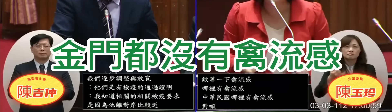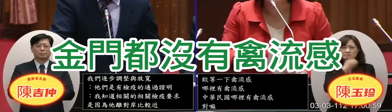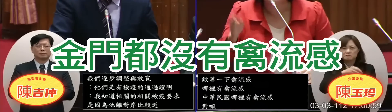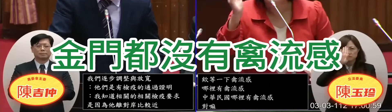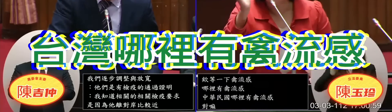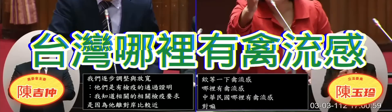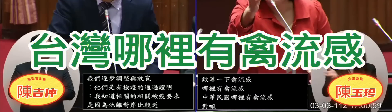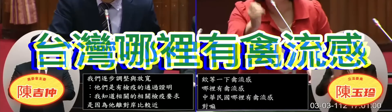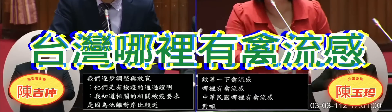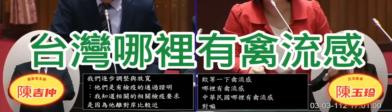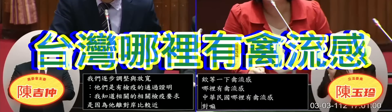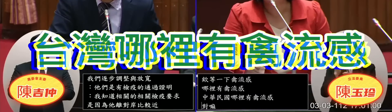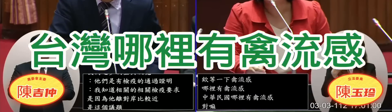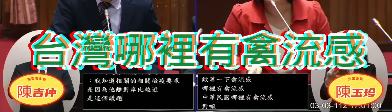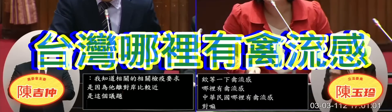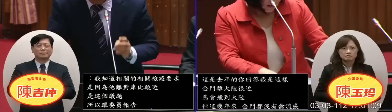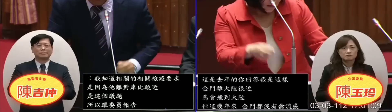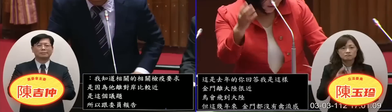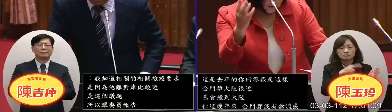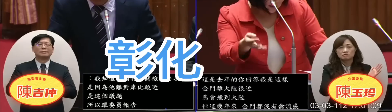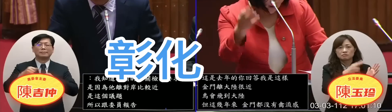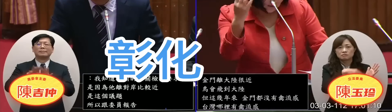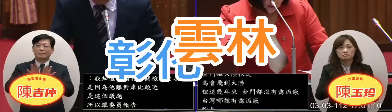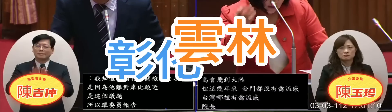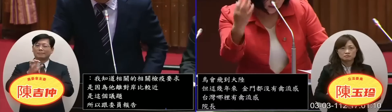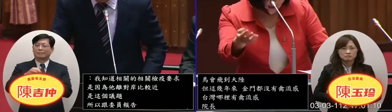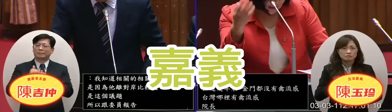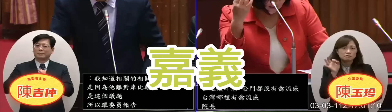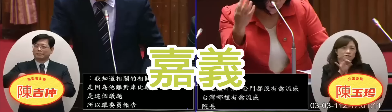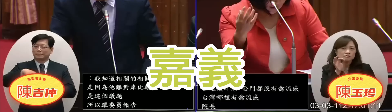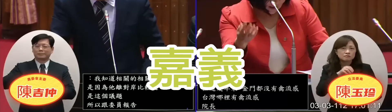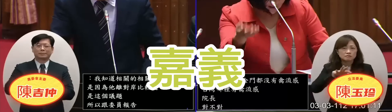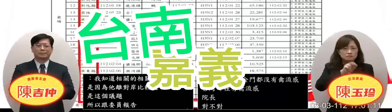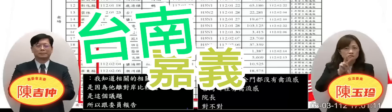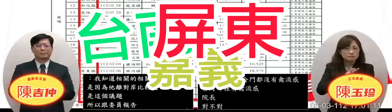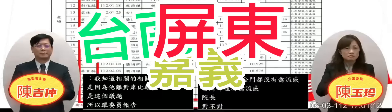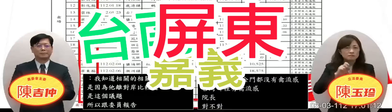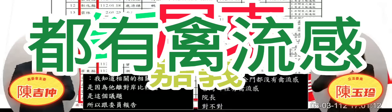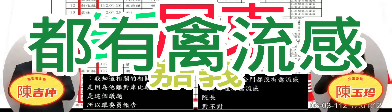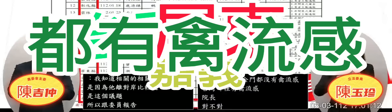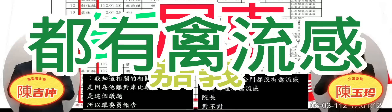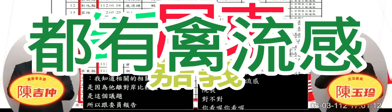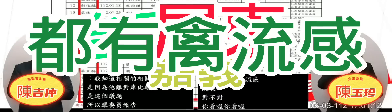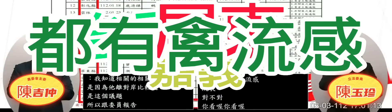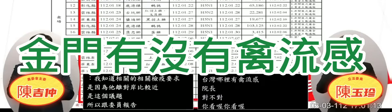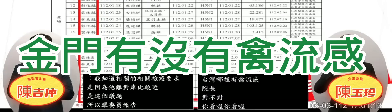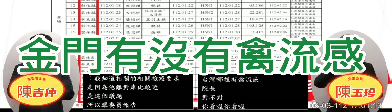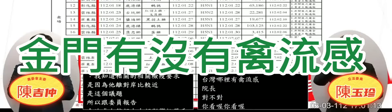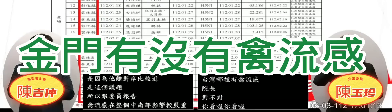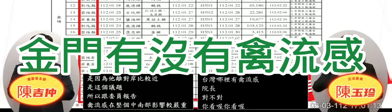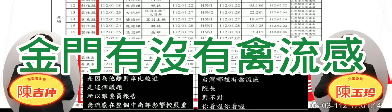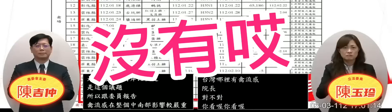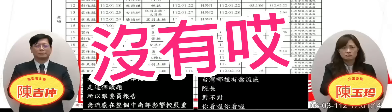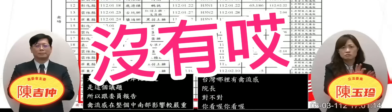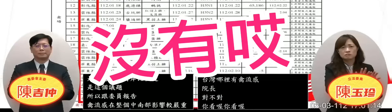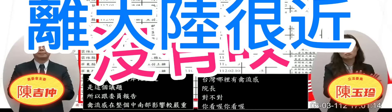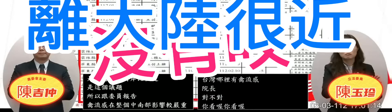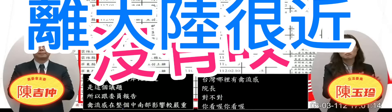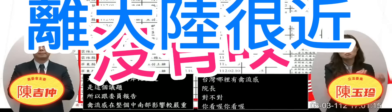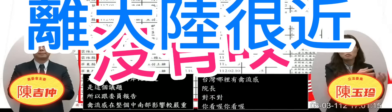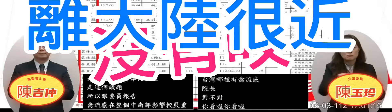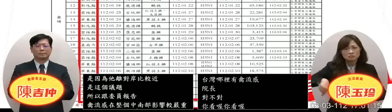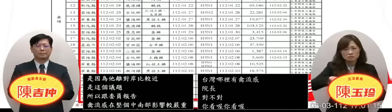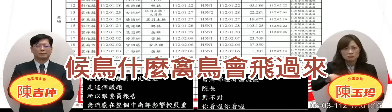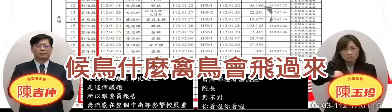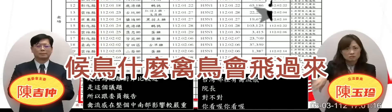金门都没有禽流感。台湾哪里有禽流感？院长， 金门的 彰化、云林、嘉义、台南、屏东都有禽流感。金门有没有禽流感？没有，离大